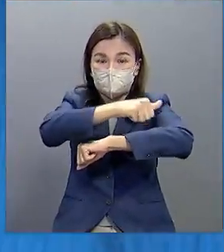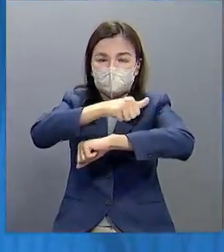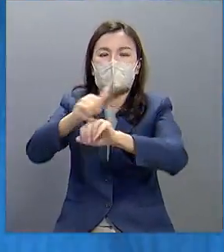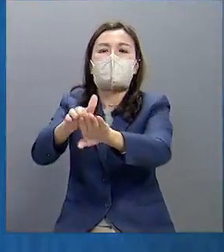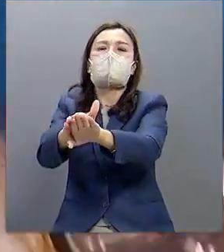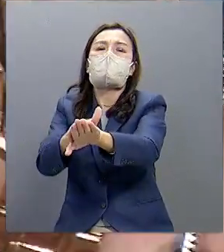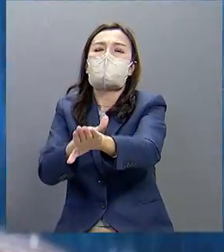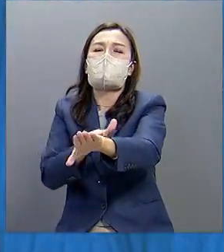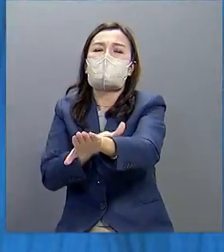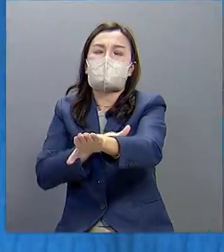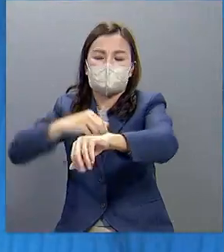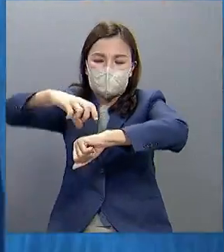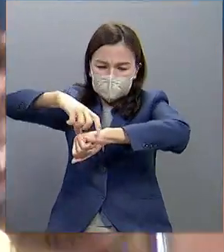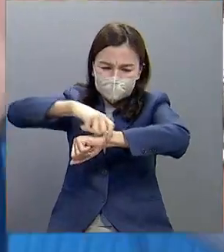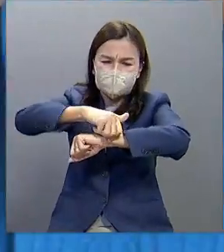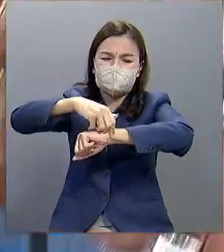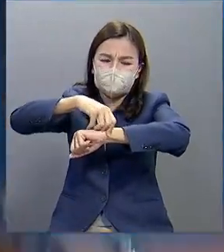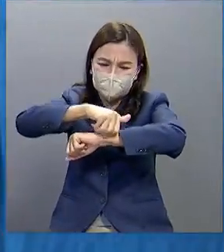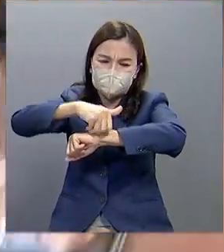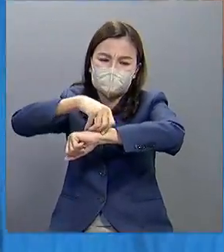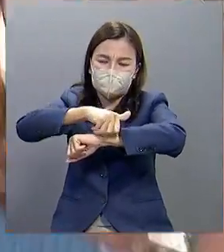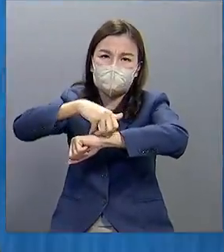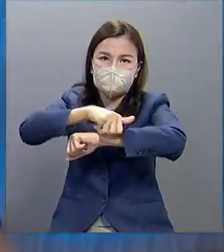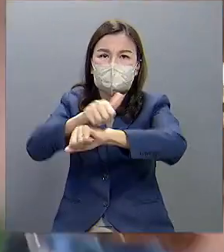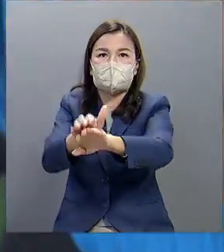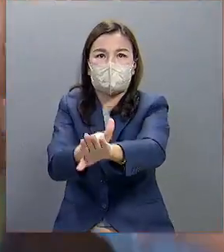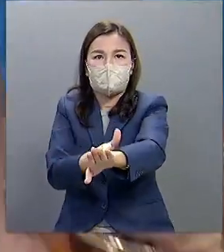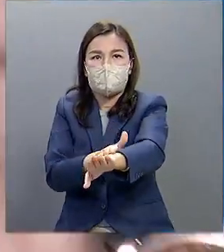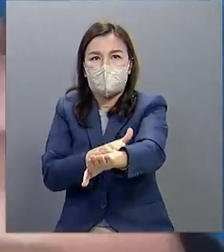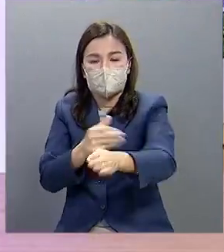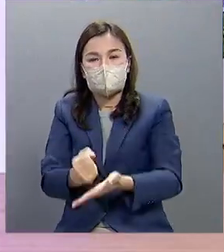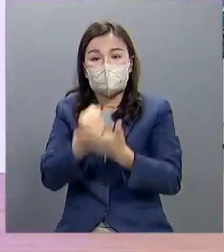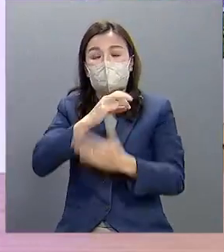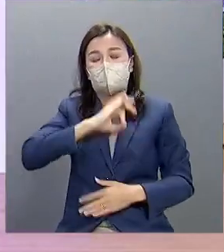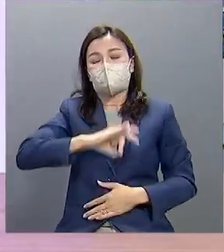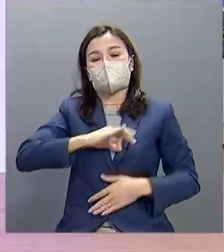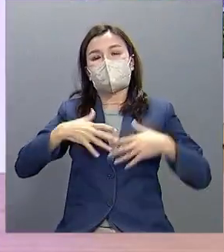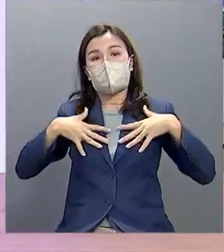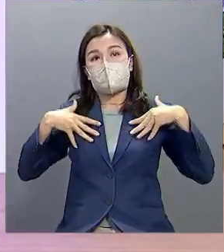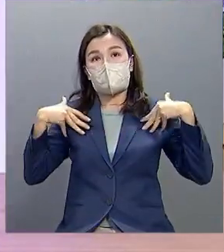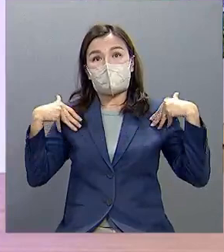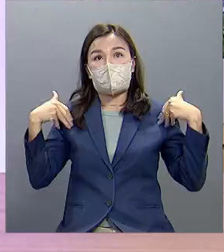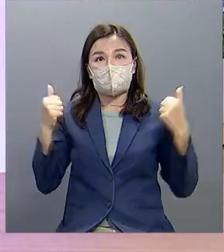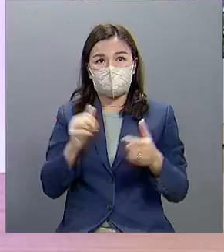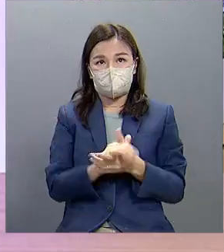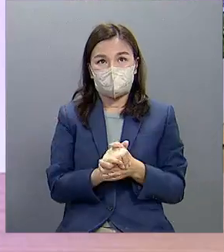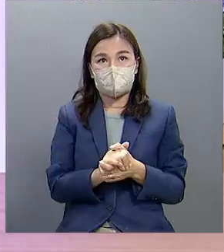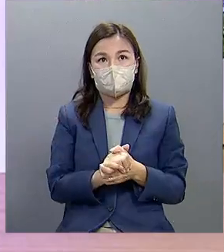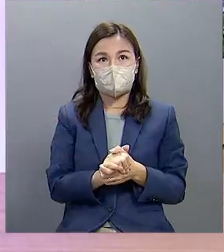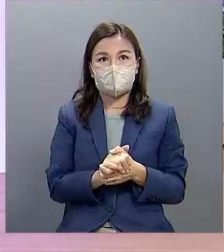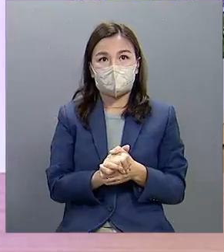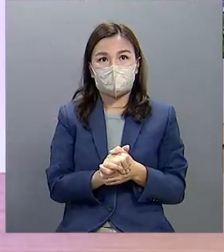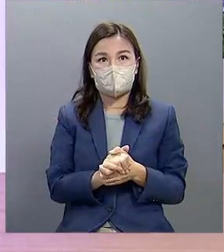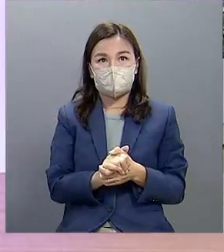นๆอันนี้คุณสมบัติหลักของน้ำมันนวดก็นวดไปนะคะจะทำให้รู้สึกสบายมากยิ่งขึ้น เวลาโดนน้ำที่ตัวค่ะมันก็จะกลาย